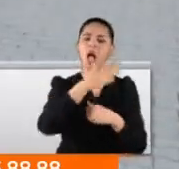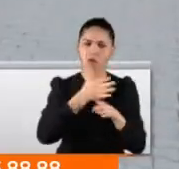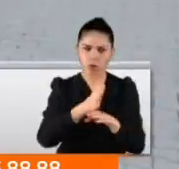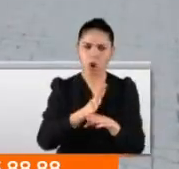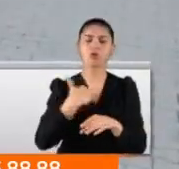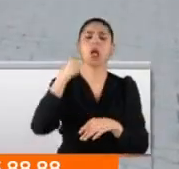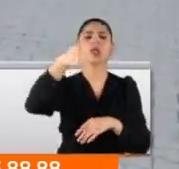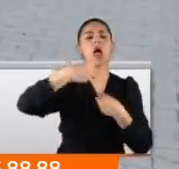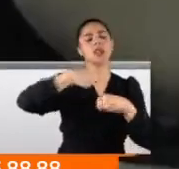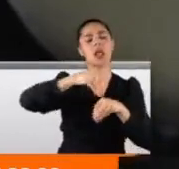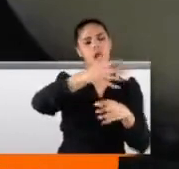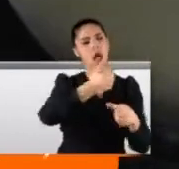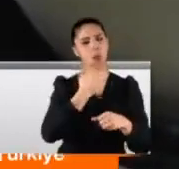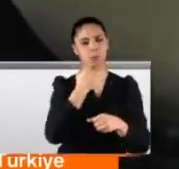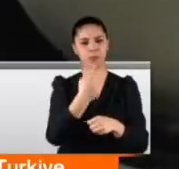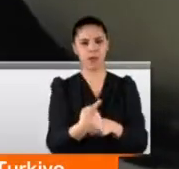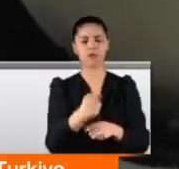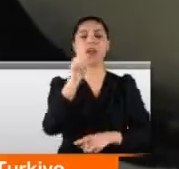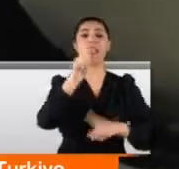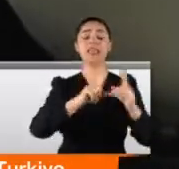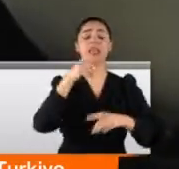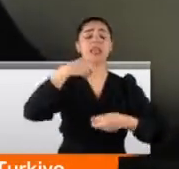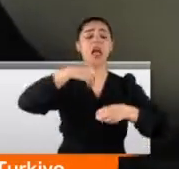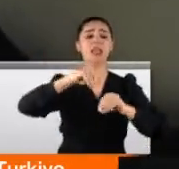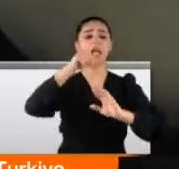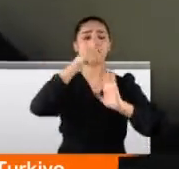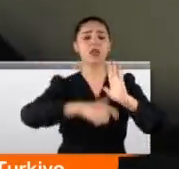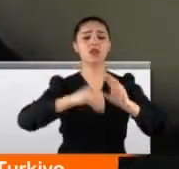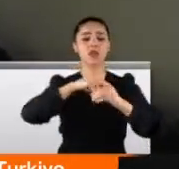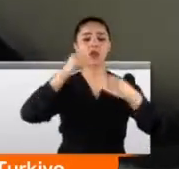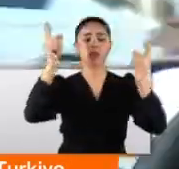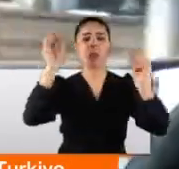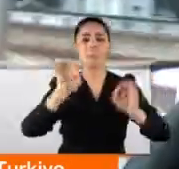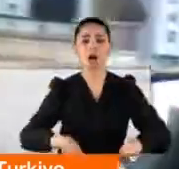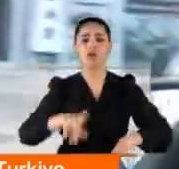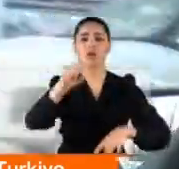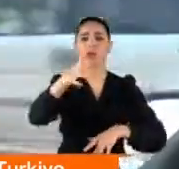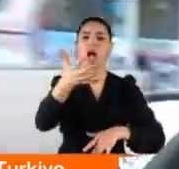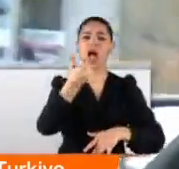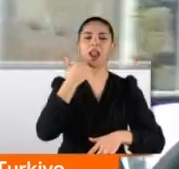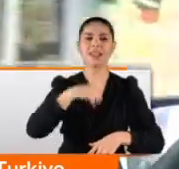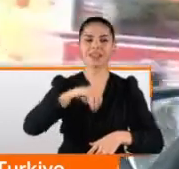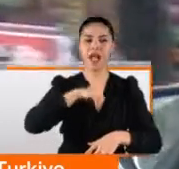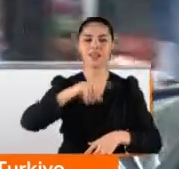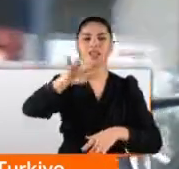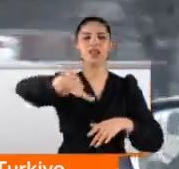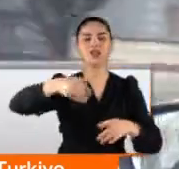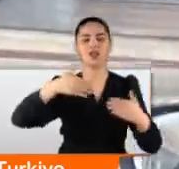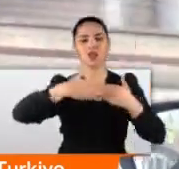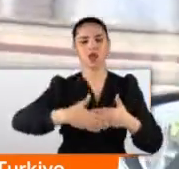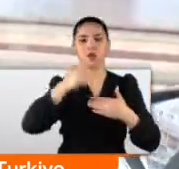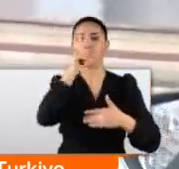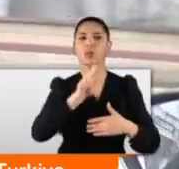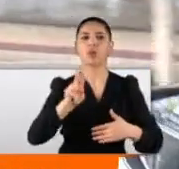dedi yarın satış yaparız dedi. Her şey internet satış sitesinde başladı. Fatih Özkan alıcı zannettiği hırsızla tanıştı,